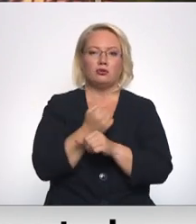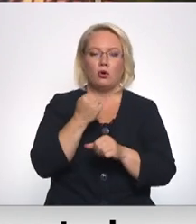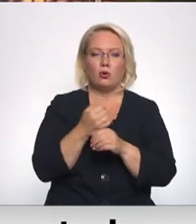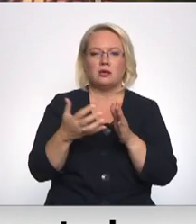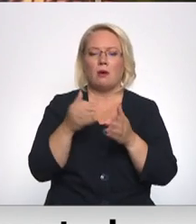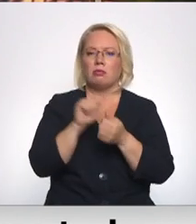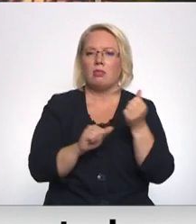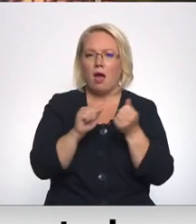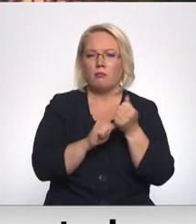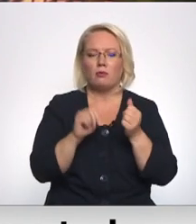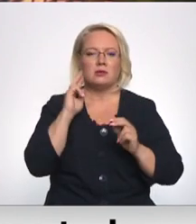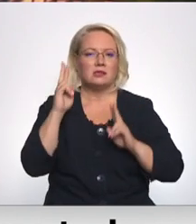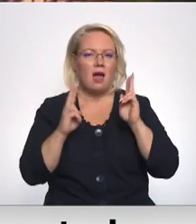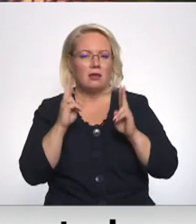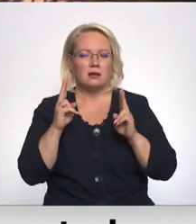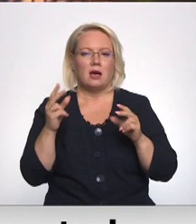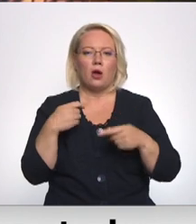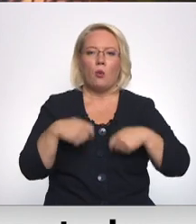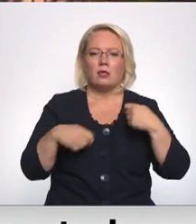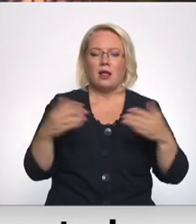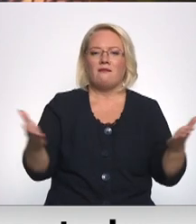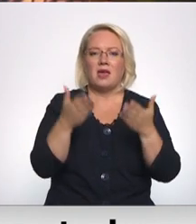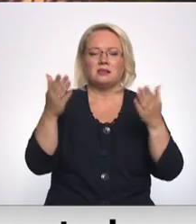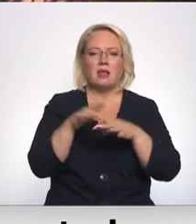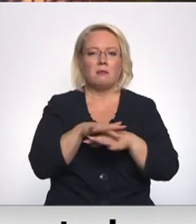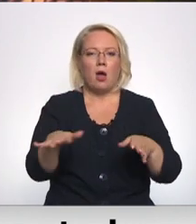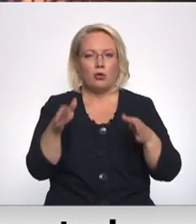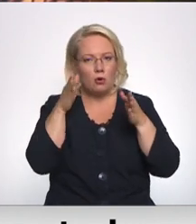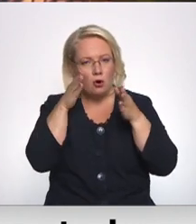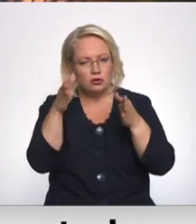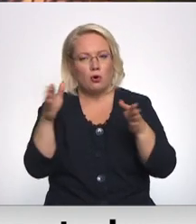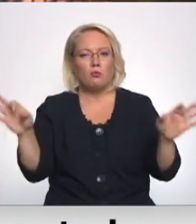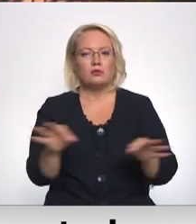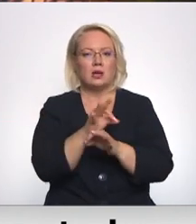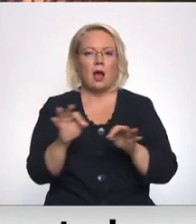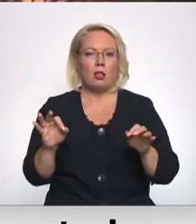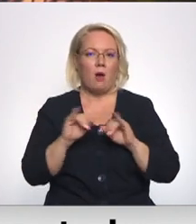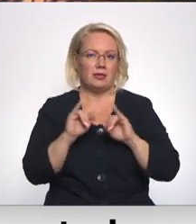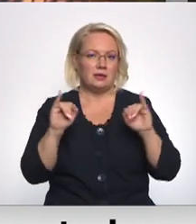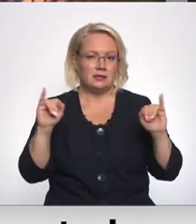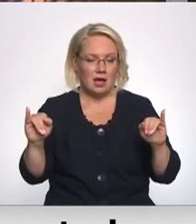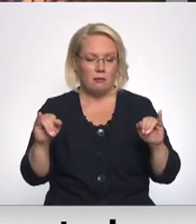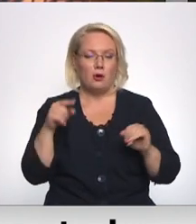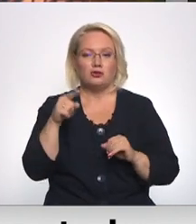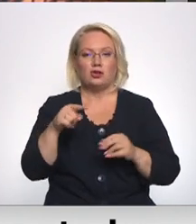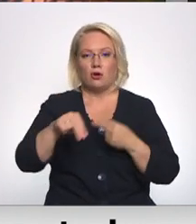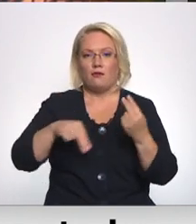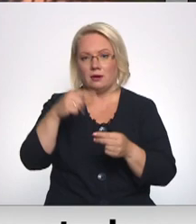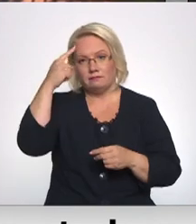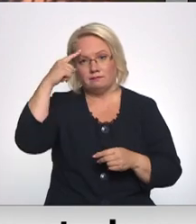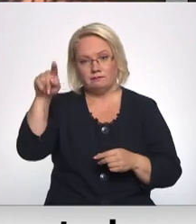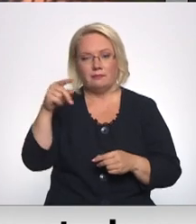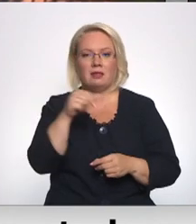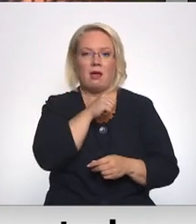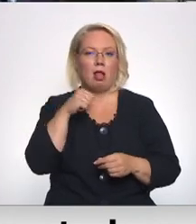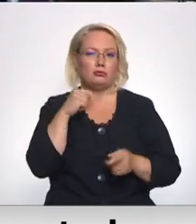tās skaņas, kā ar rotaļām veicināt bērnu koncentrēšanos un muzikālo attīstību. Konferences idejas autors ir divas Talsu